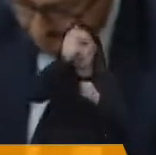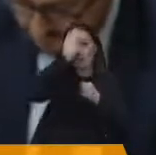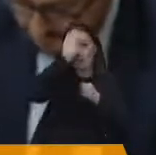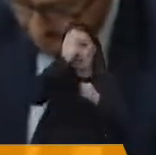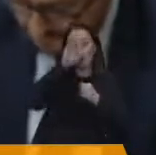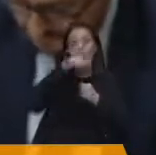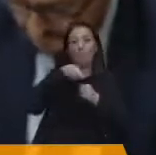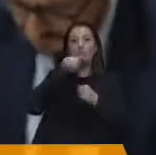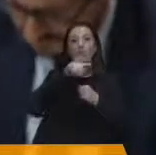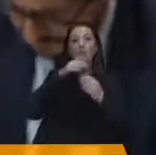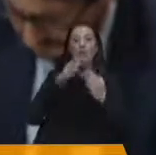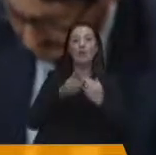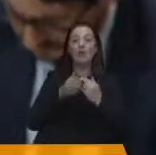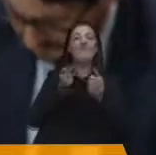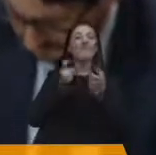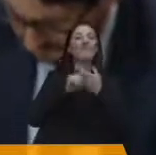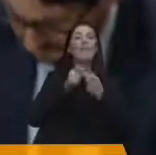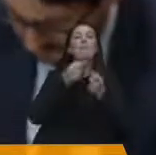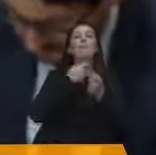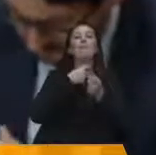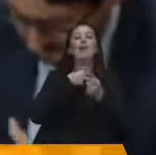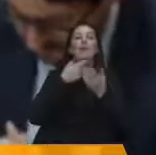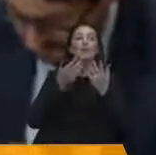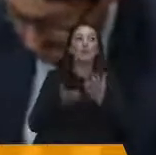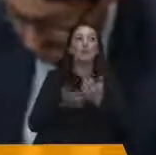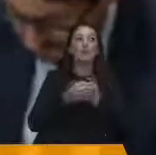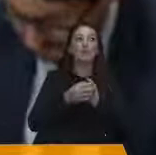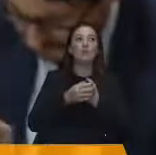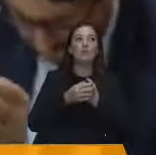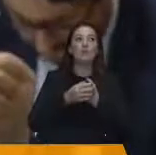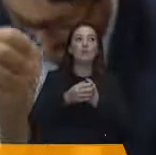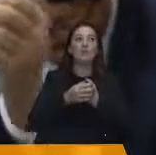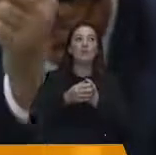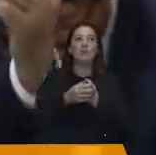İstanbullular ve Beykozlular,